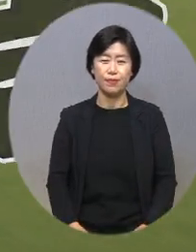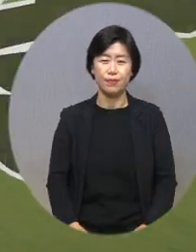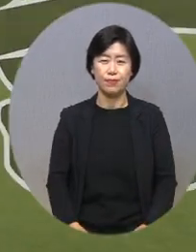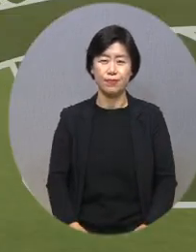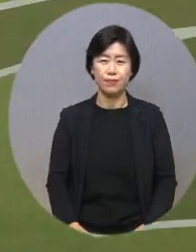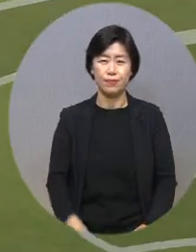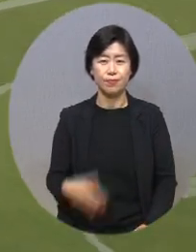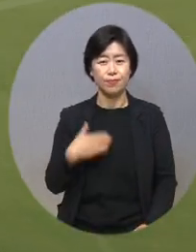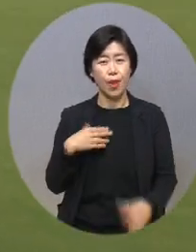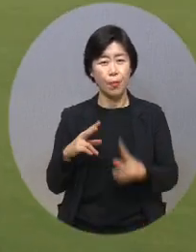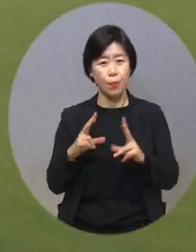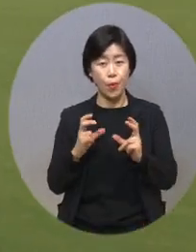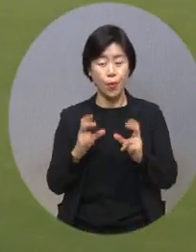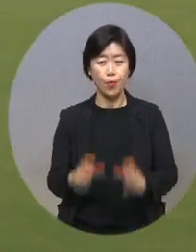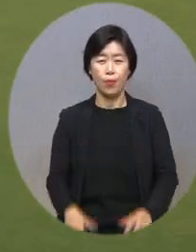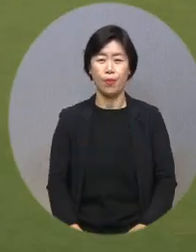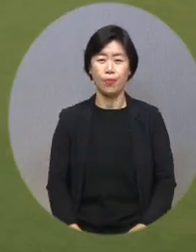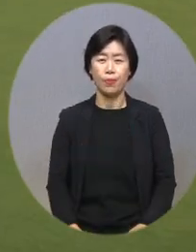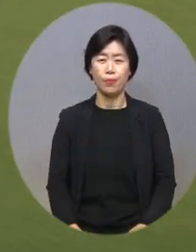네 볼.